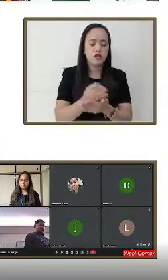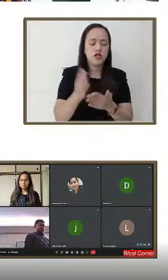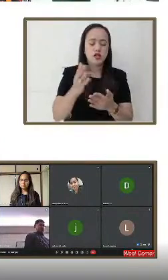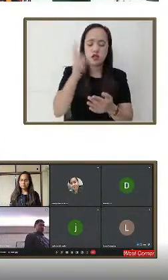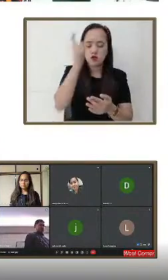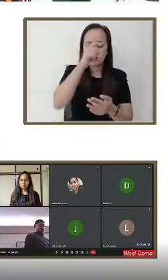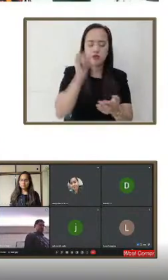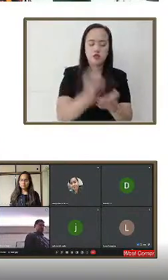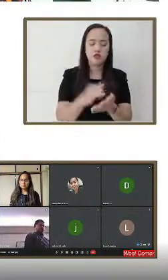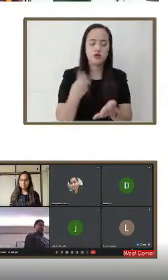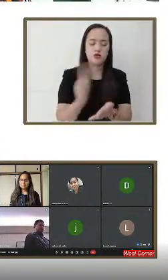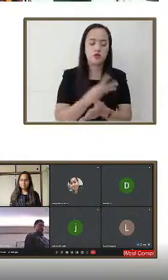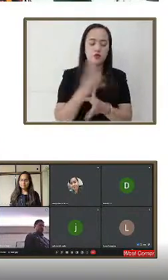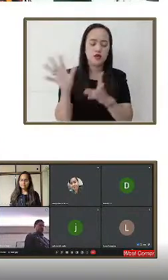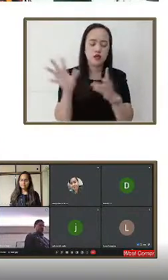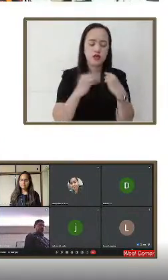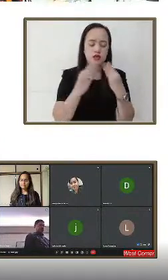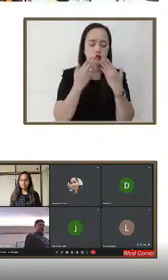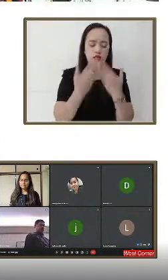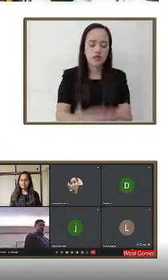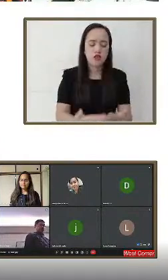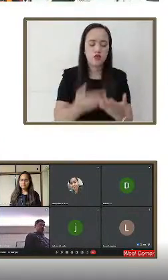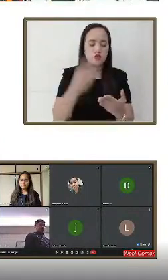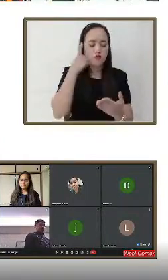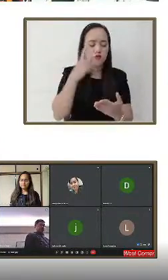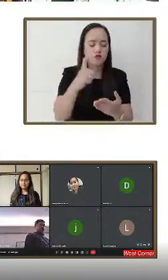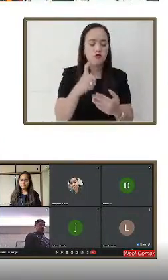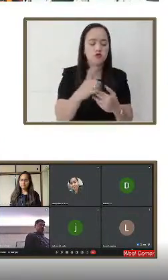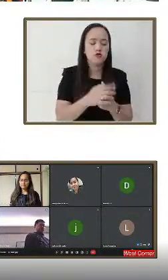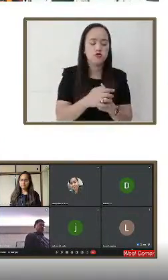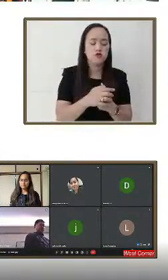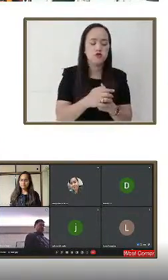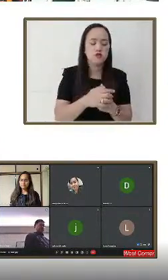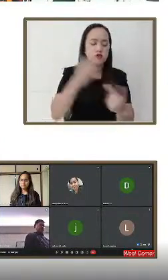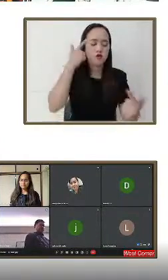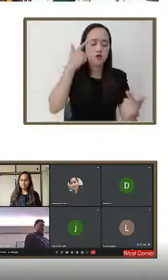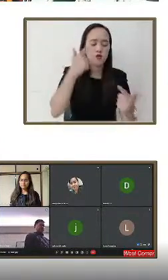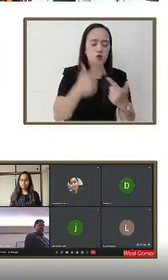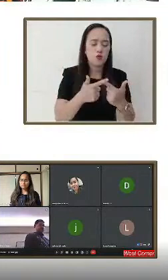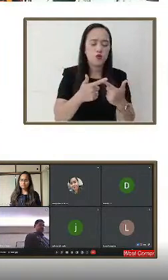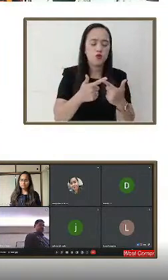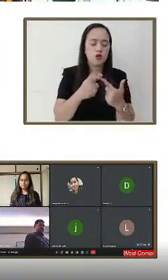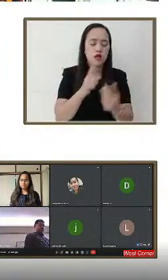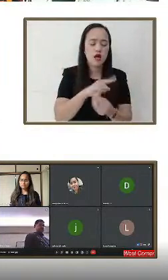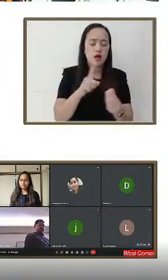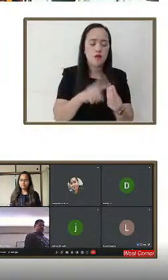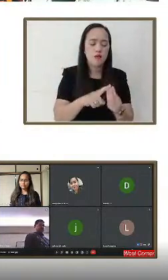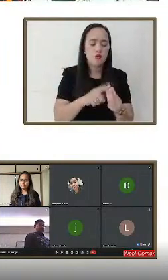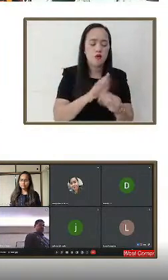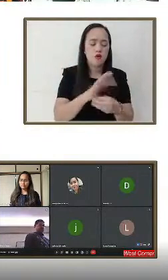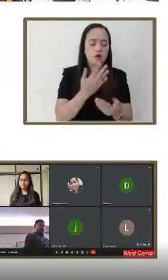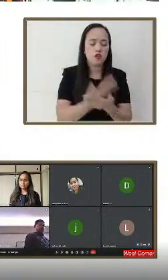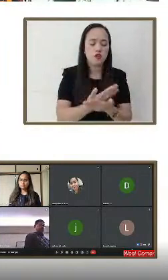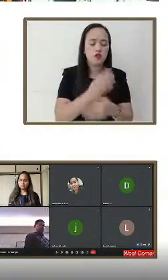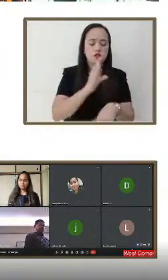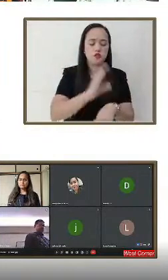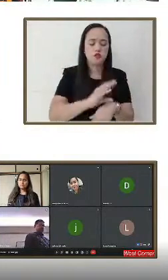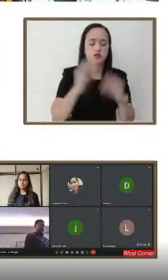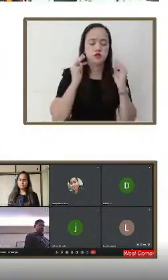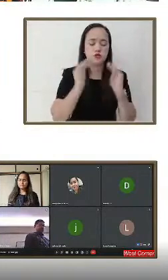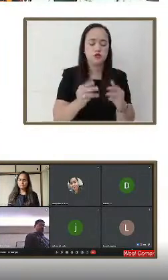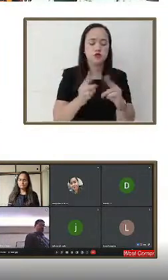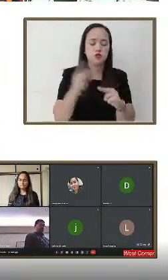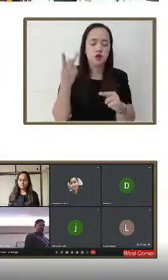At maraming salamat, O Diyos, sa goal ng church na ito, Panginoon, ng bawat members, Panginoon, ay magkaroon po ng